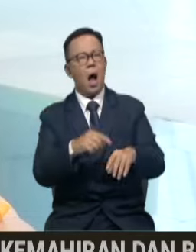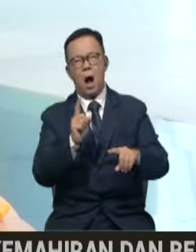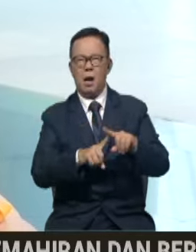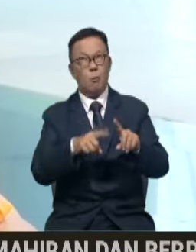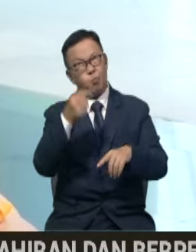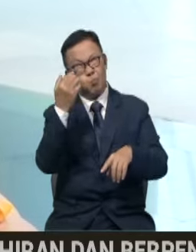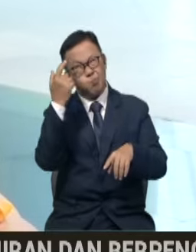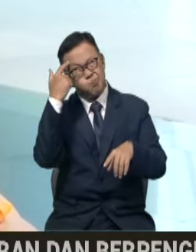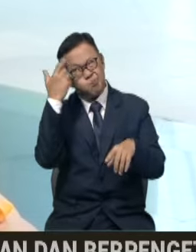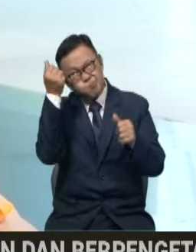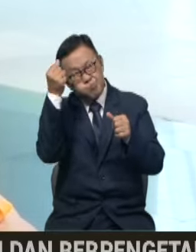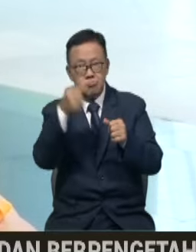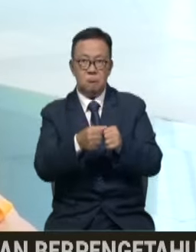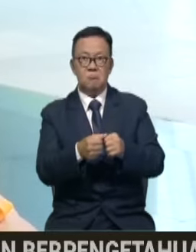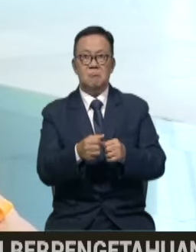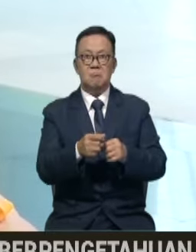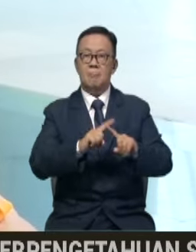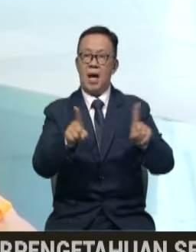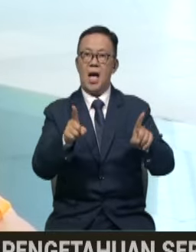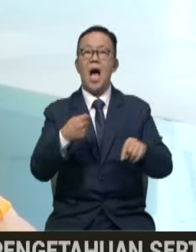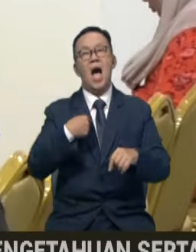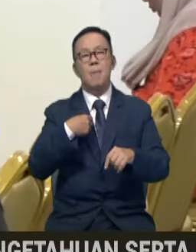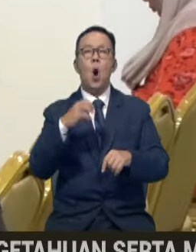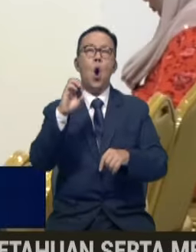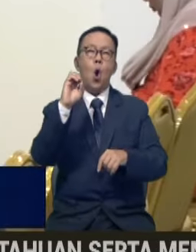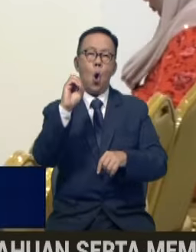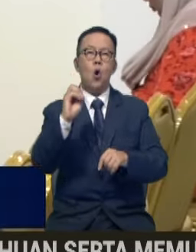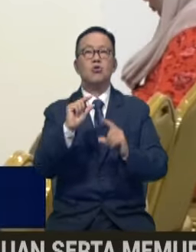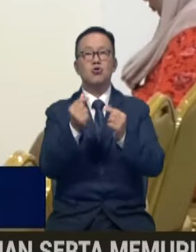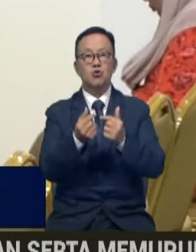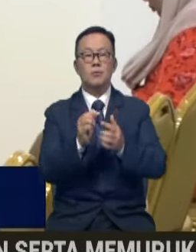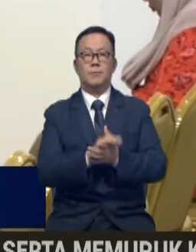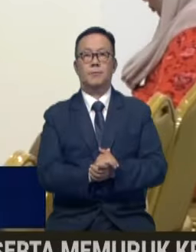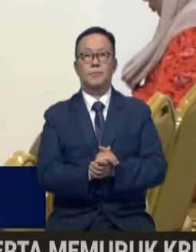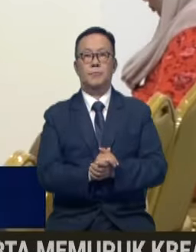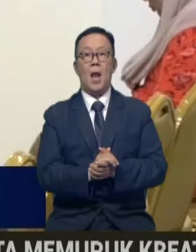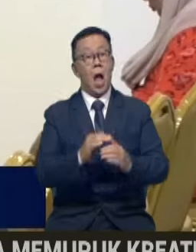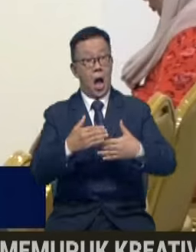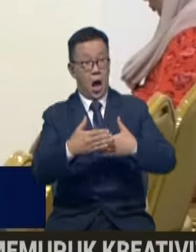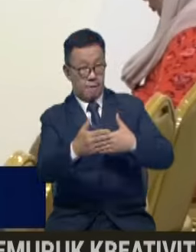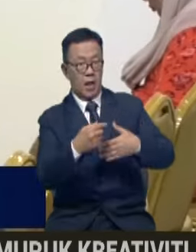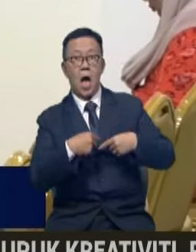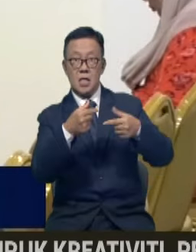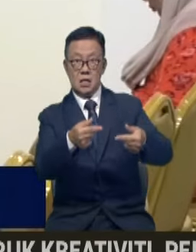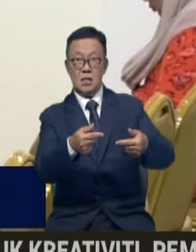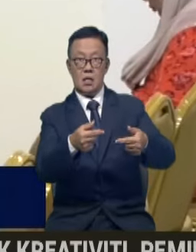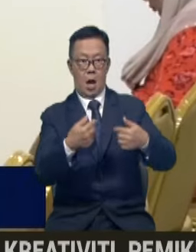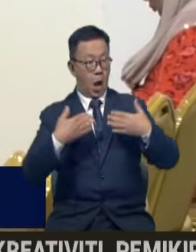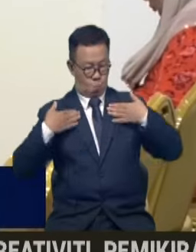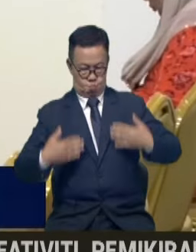tu lah. Tapi jenisnya all lah. Kalau sudah menderma darah ni, tubuh badan sehat